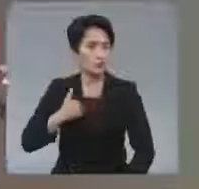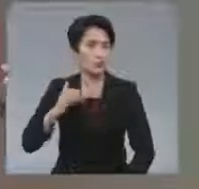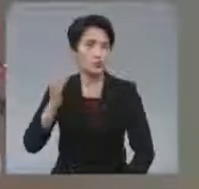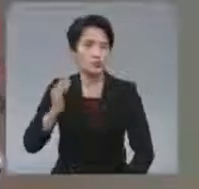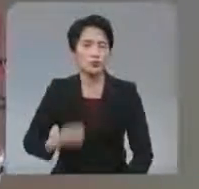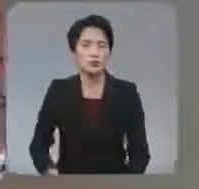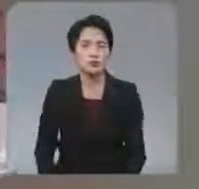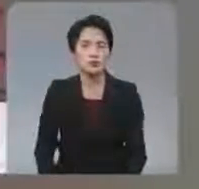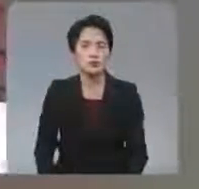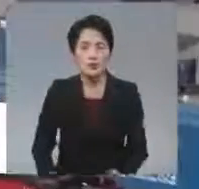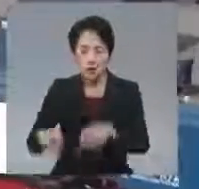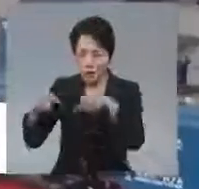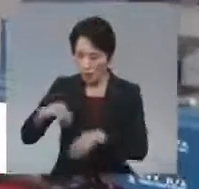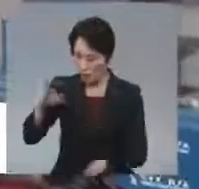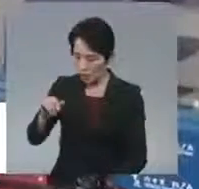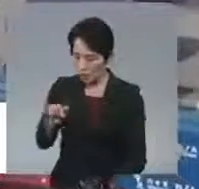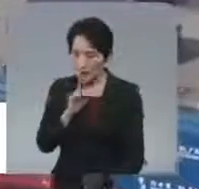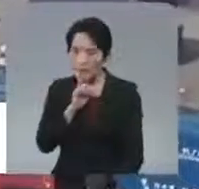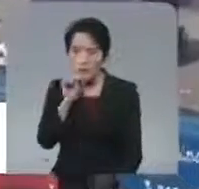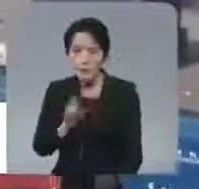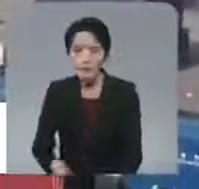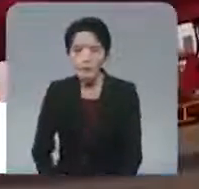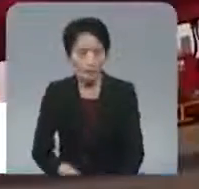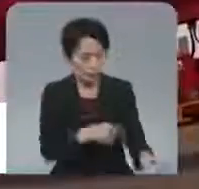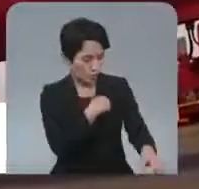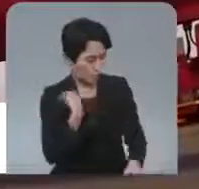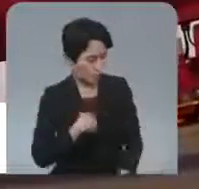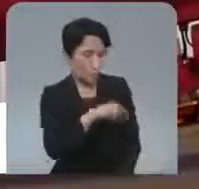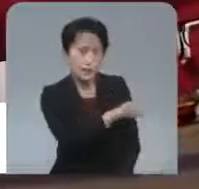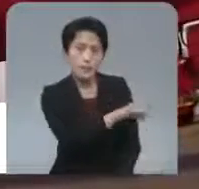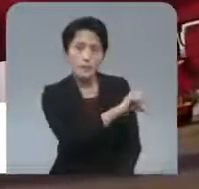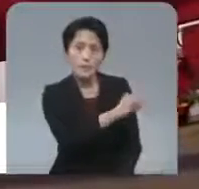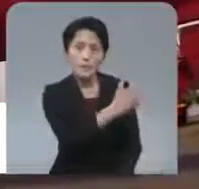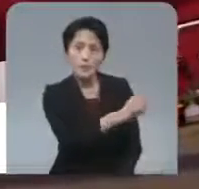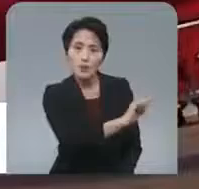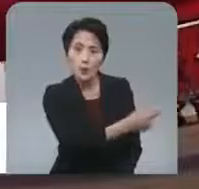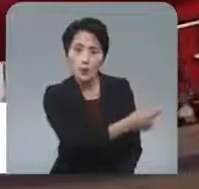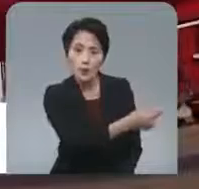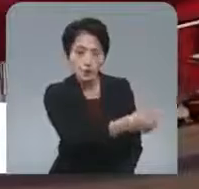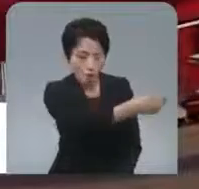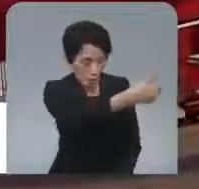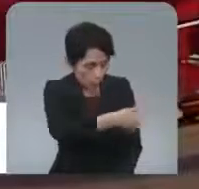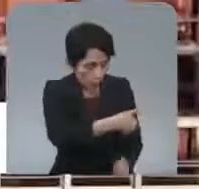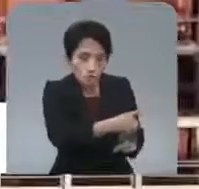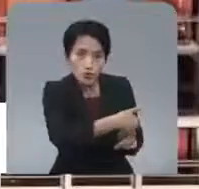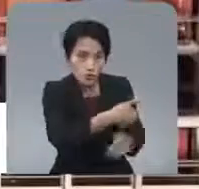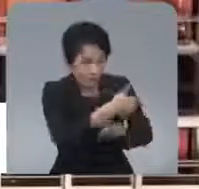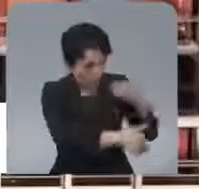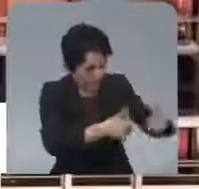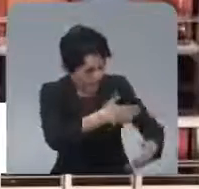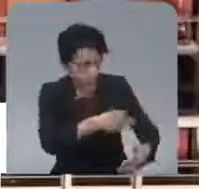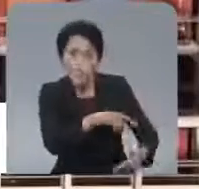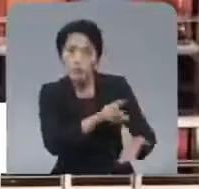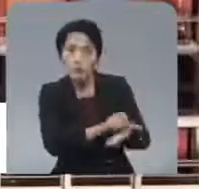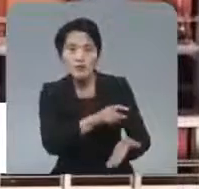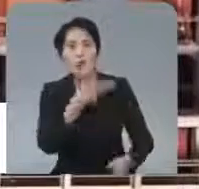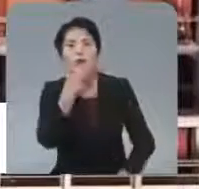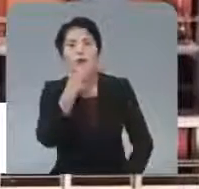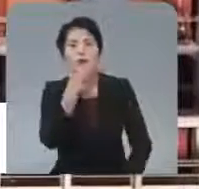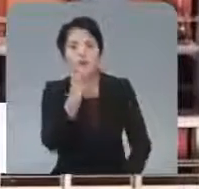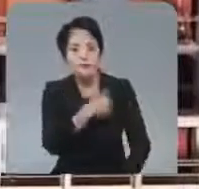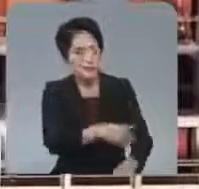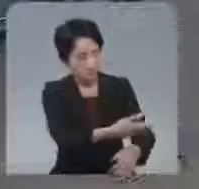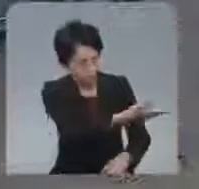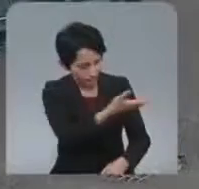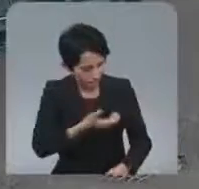中国が最近尿素の輸出前検査を義務付けたことでディーゼル車に必要な尿素水の品